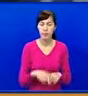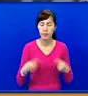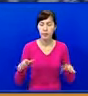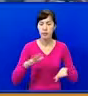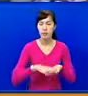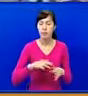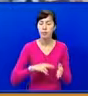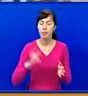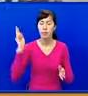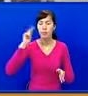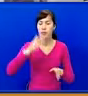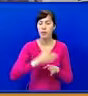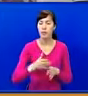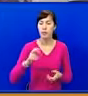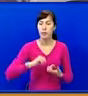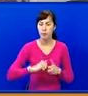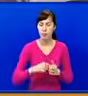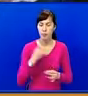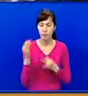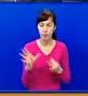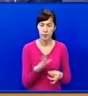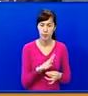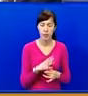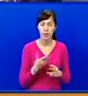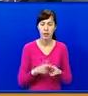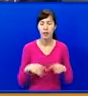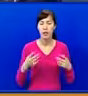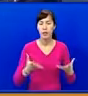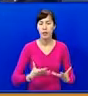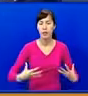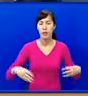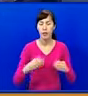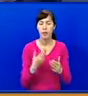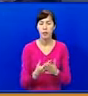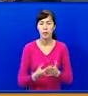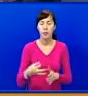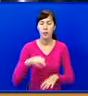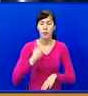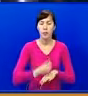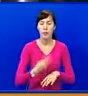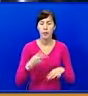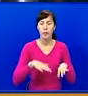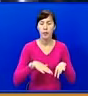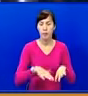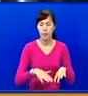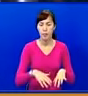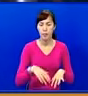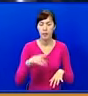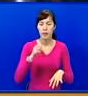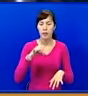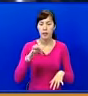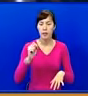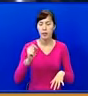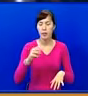жоспарлау мен білім саласына қатысты мәселелер талқыға салынды. Бұдан былай қоғамдық кеңес мүшесі болған облыс әкімінің қос орынбасары Дархан Сатыбалды мен